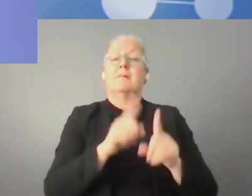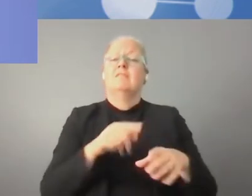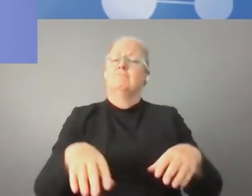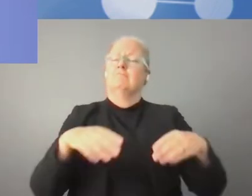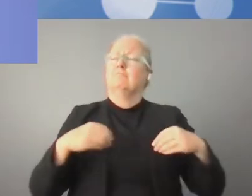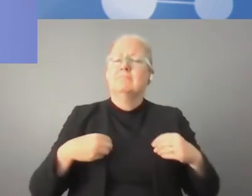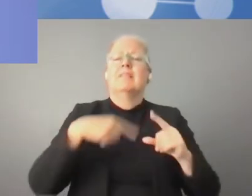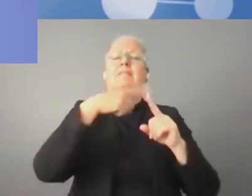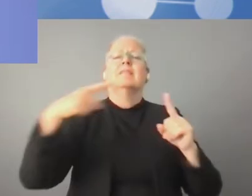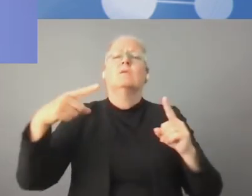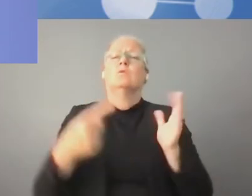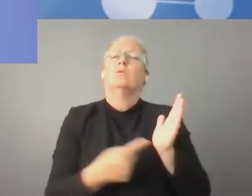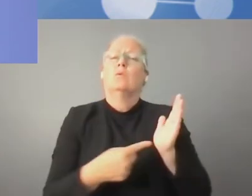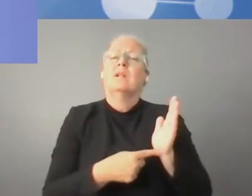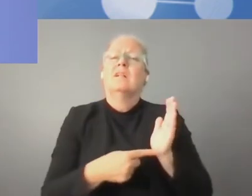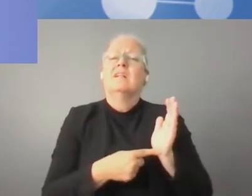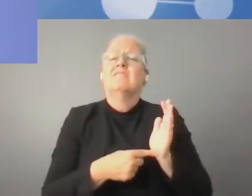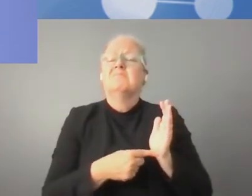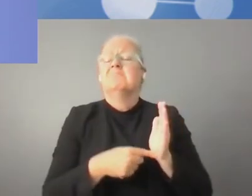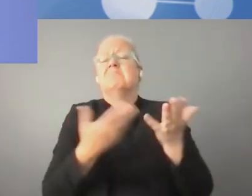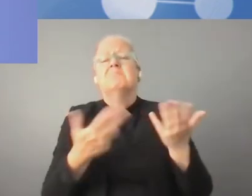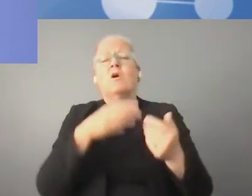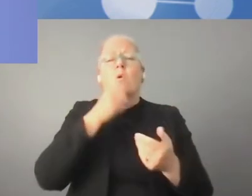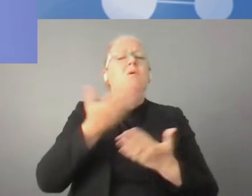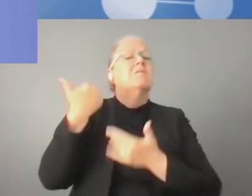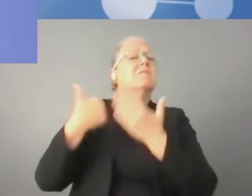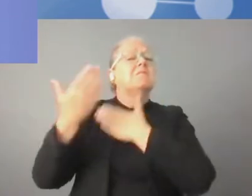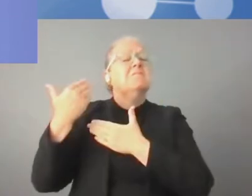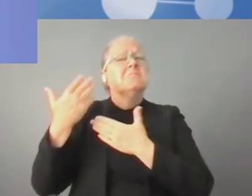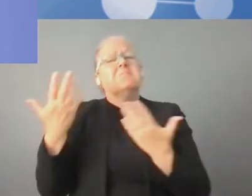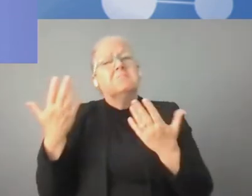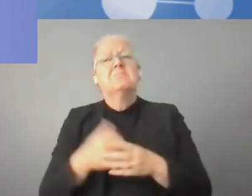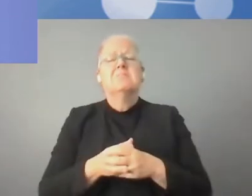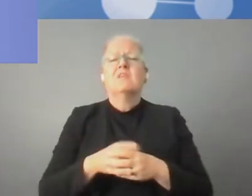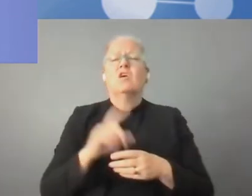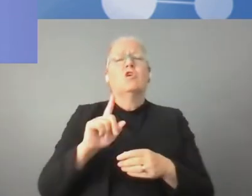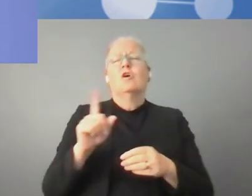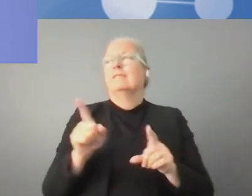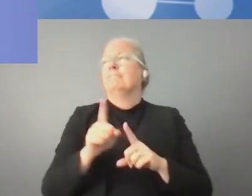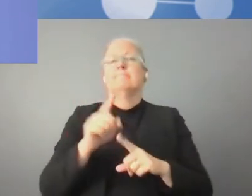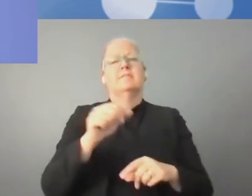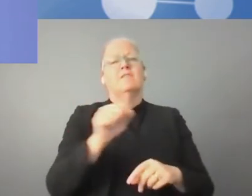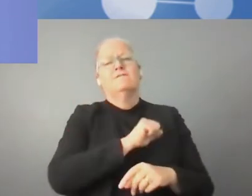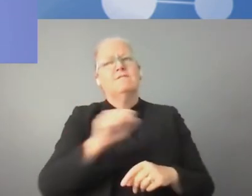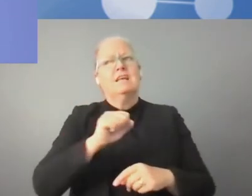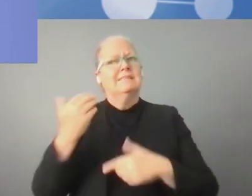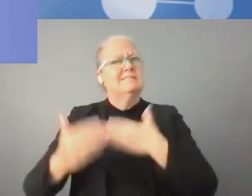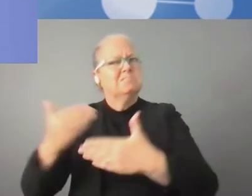体的对整个社会起到影响。第一个最大的挑战是